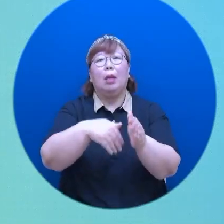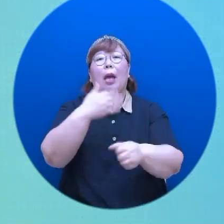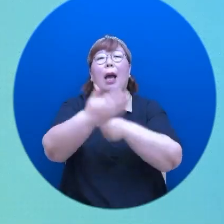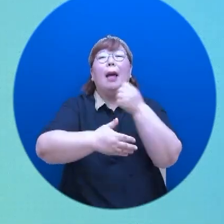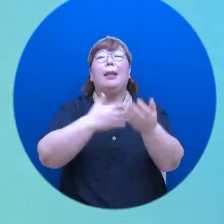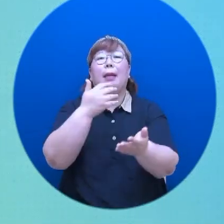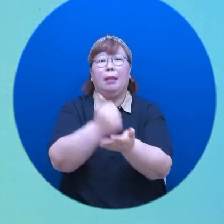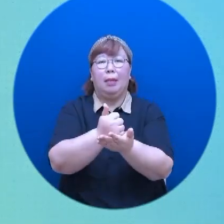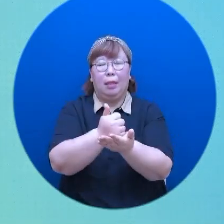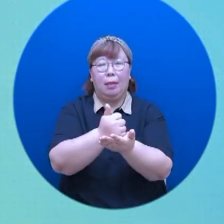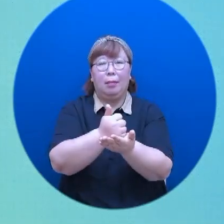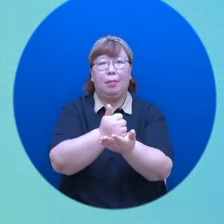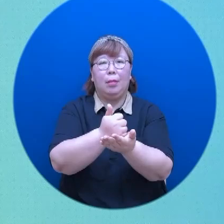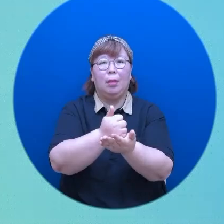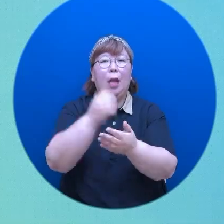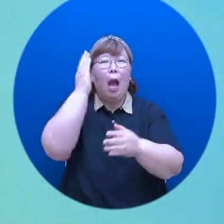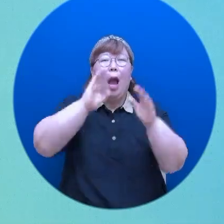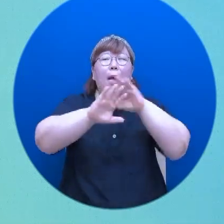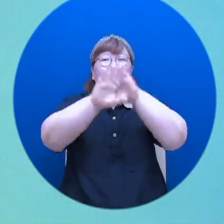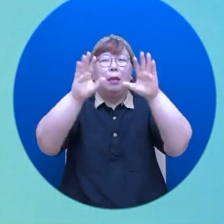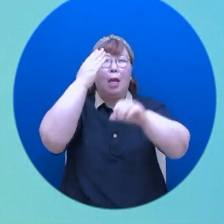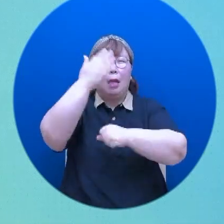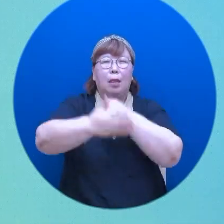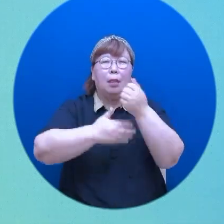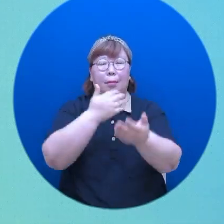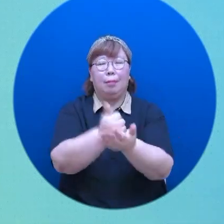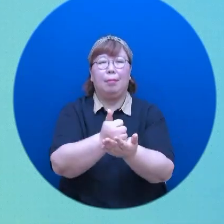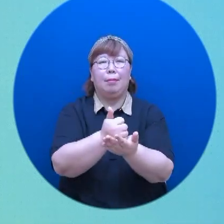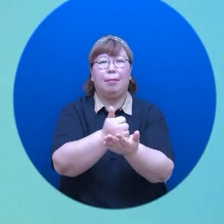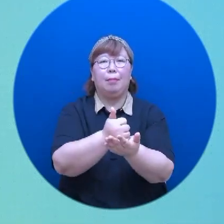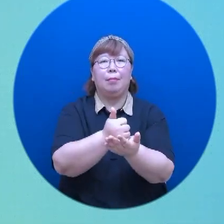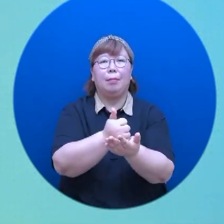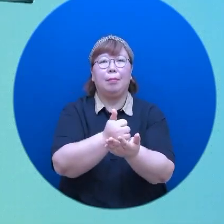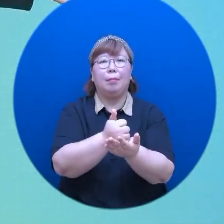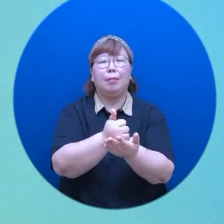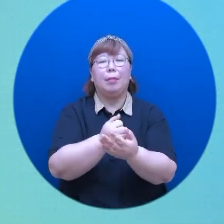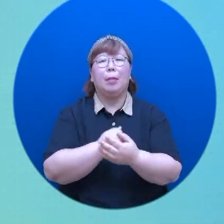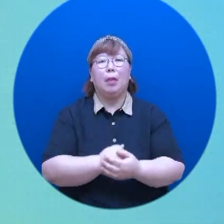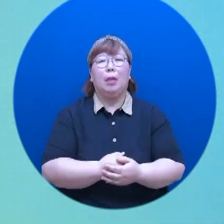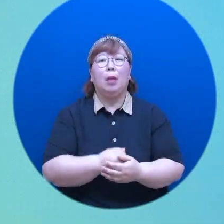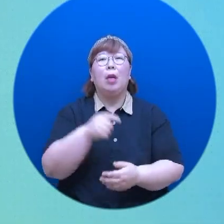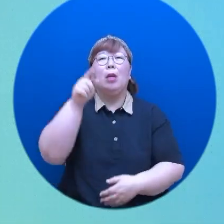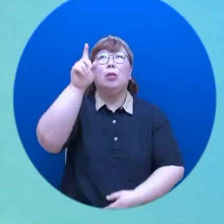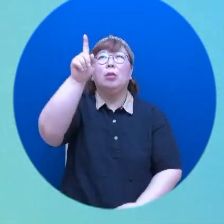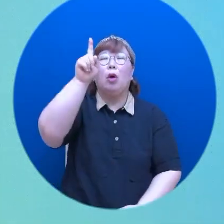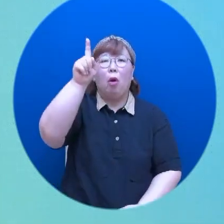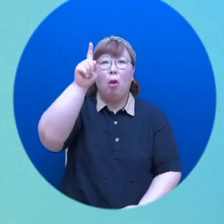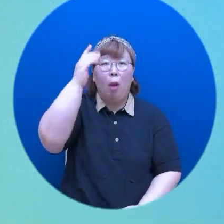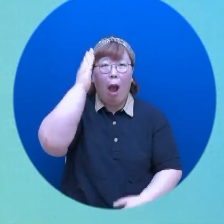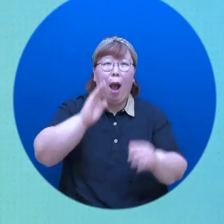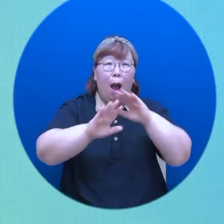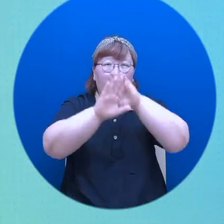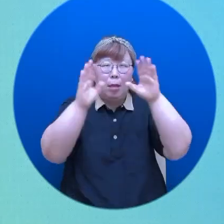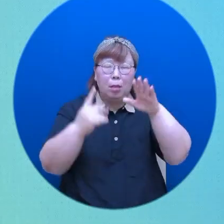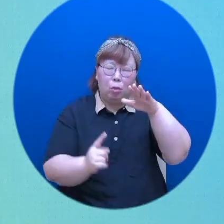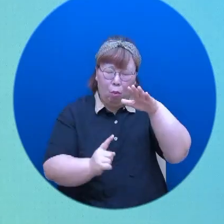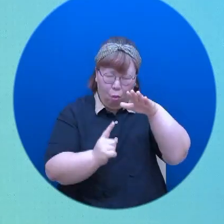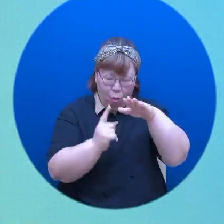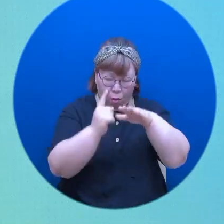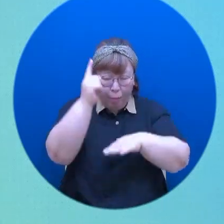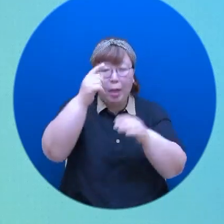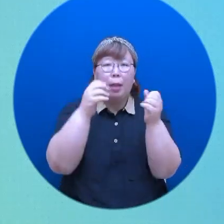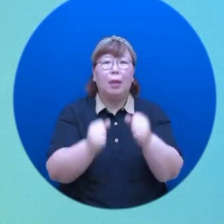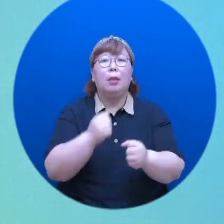누구십니까? 하늘의 하나님, 하늘의 하나님. 저 하늘 높이 계신